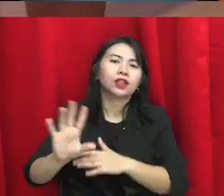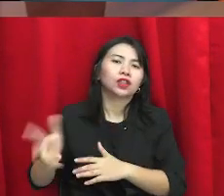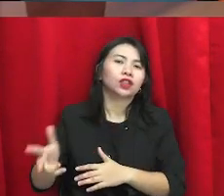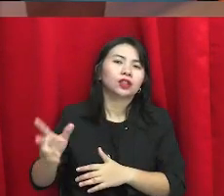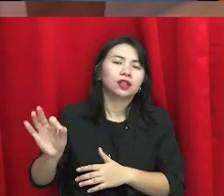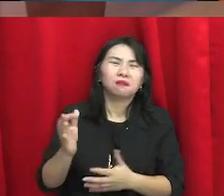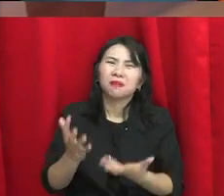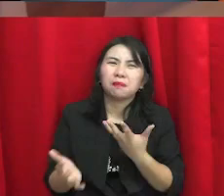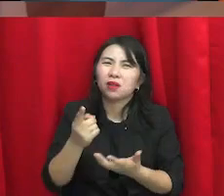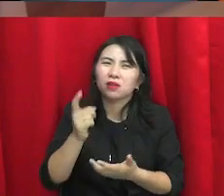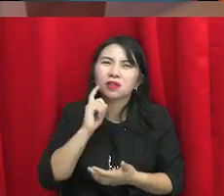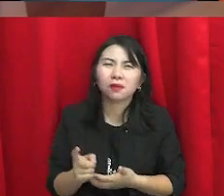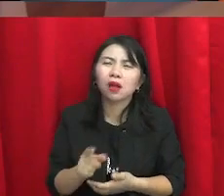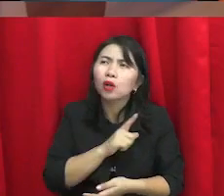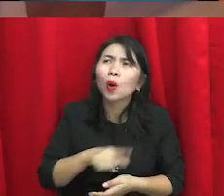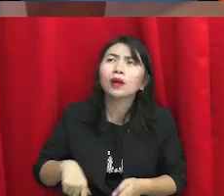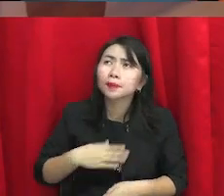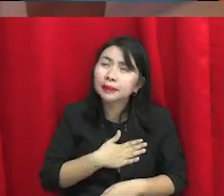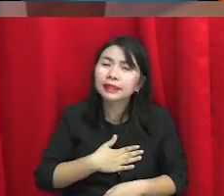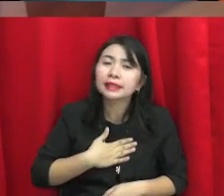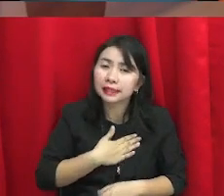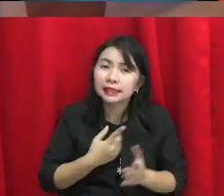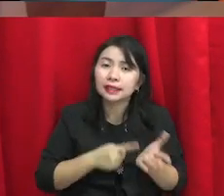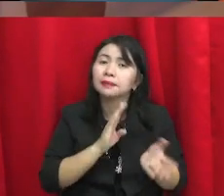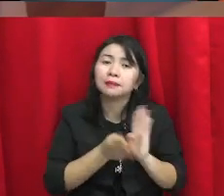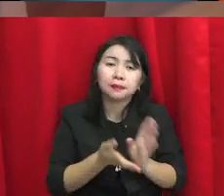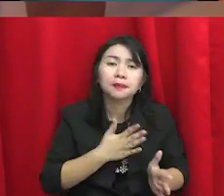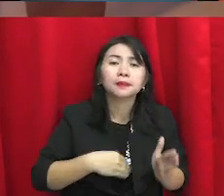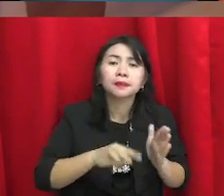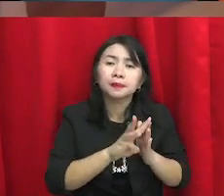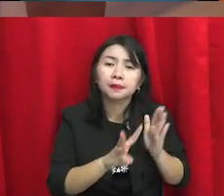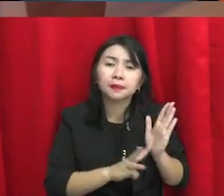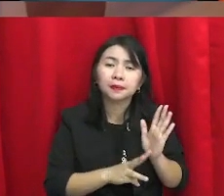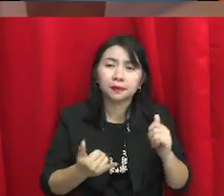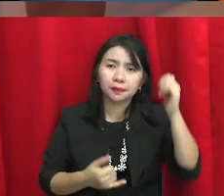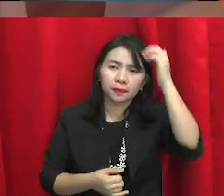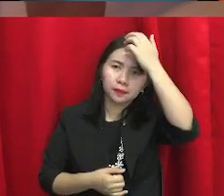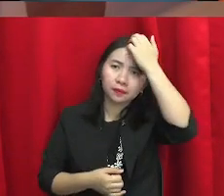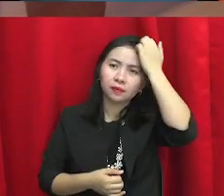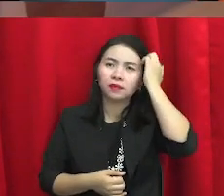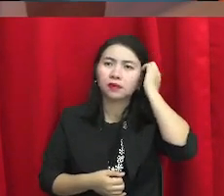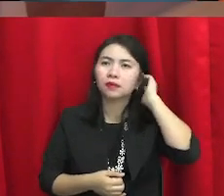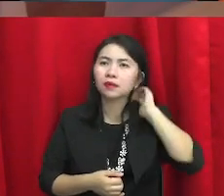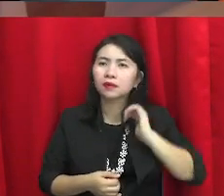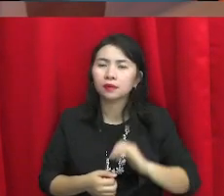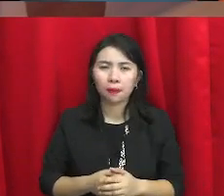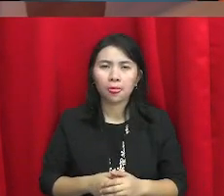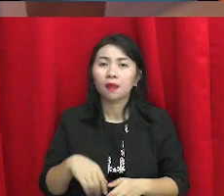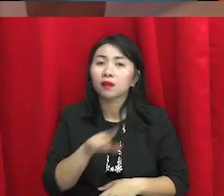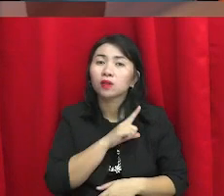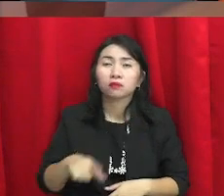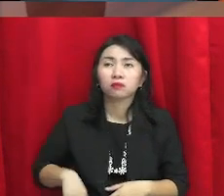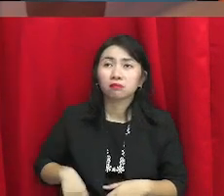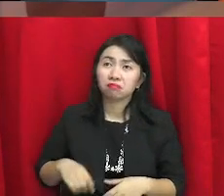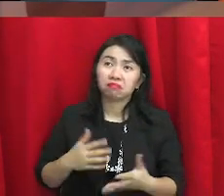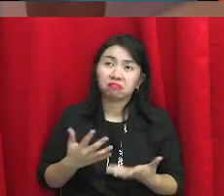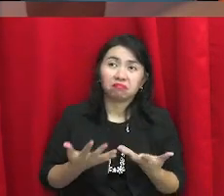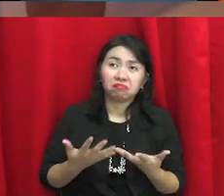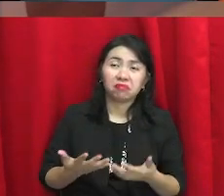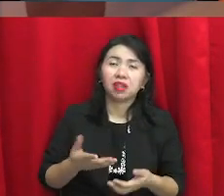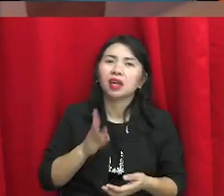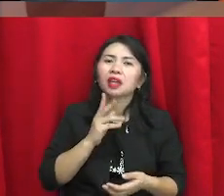pwede ito na lang yung will mo sa buhay ko. Baka naman, sabi nga ng pinag-uusapan natin last time, Lord, baka naman thy will be